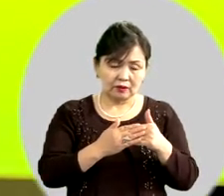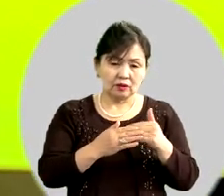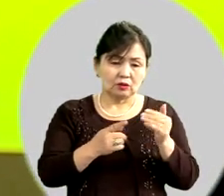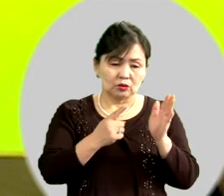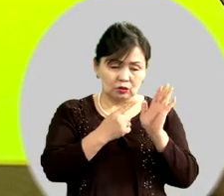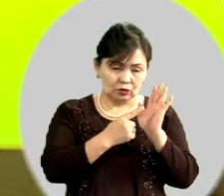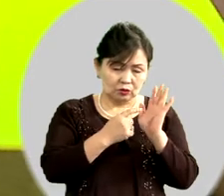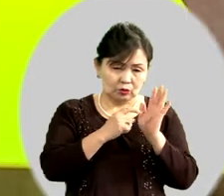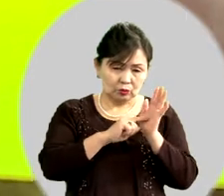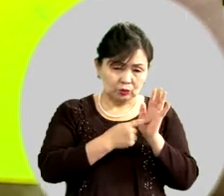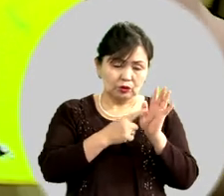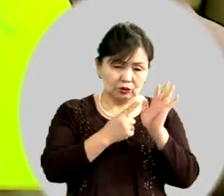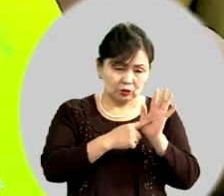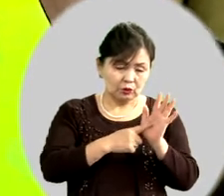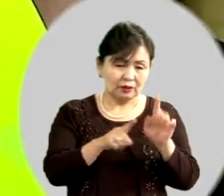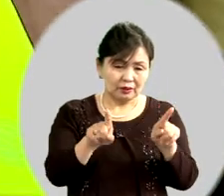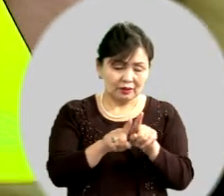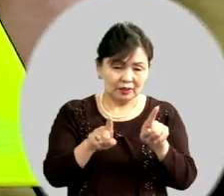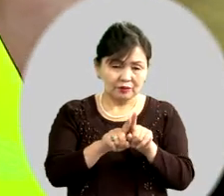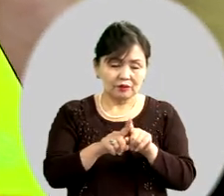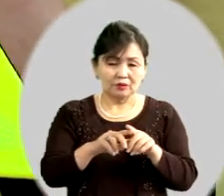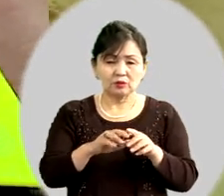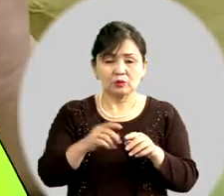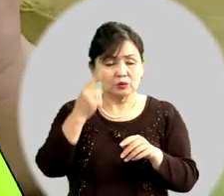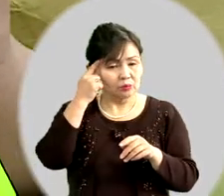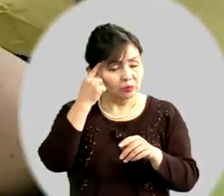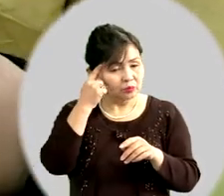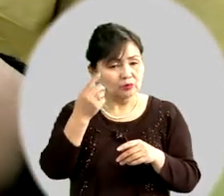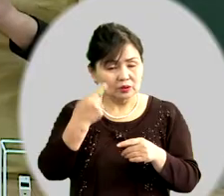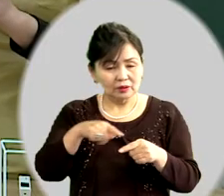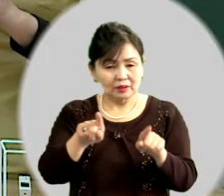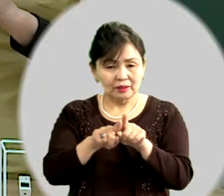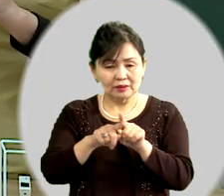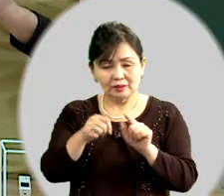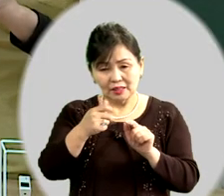дахин авсантай тэнцүү гэдгийг бид бүр сайн ойлгож харлаа.